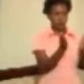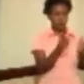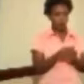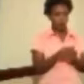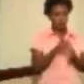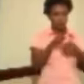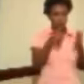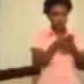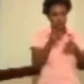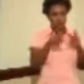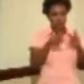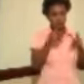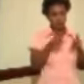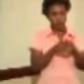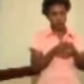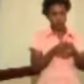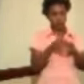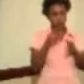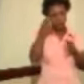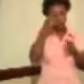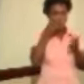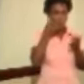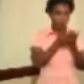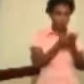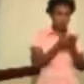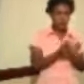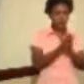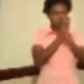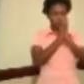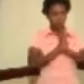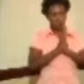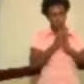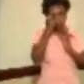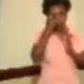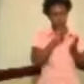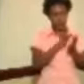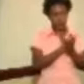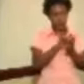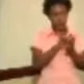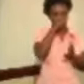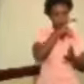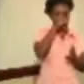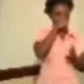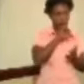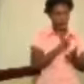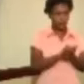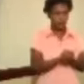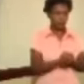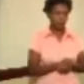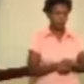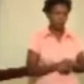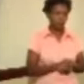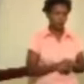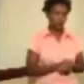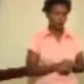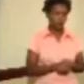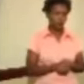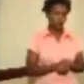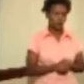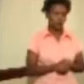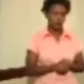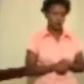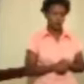bio parce que c'est la qualité, c'est la demande et je veux dire que ça, je ne chercherai pas à remplir mes 3 minutes. Merci. Bien, merci. Alors les